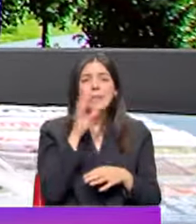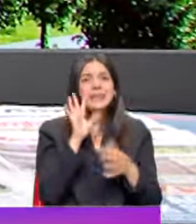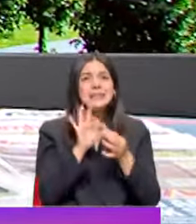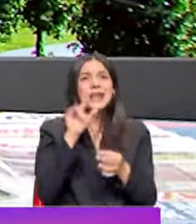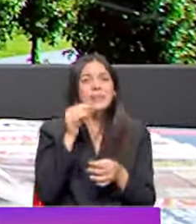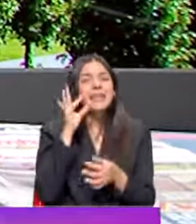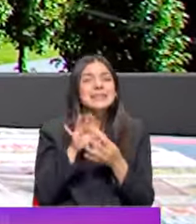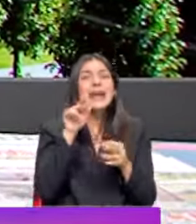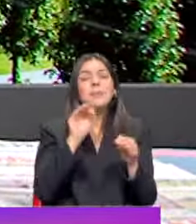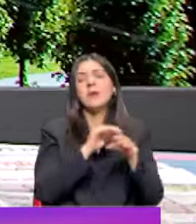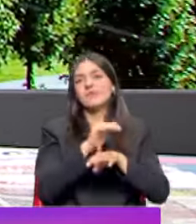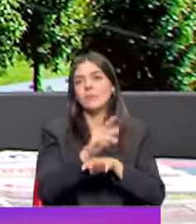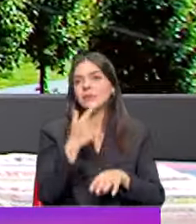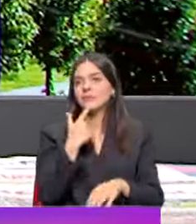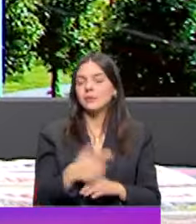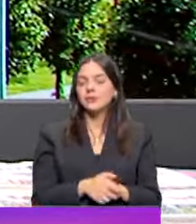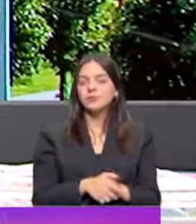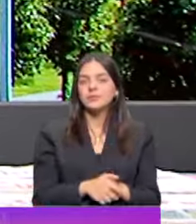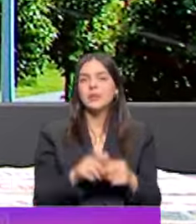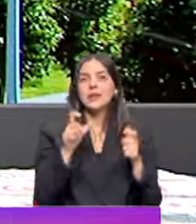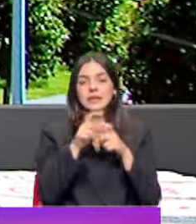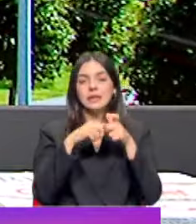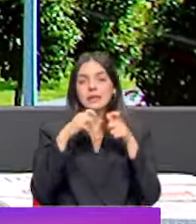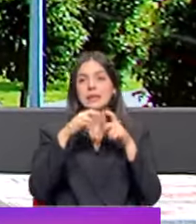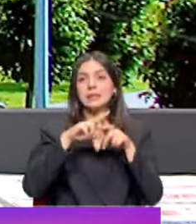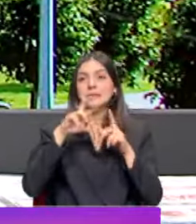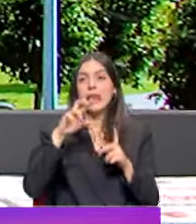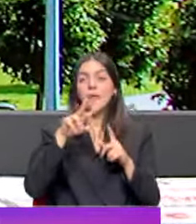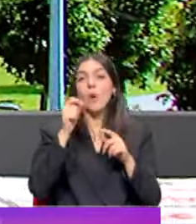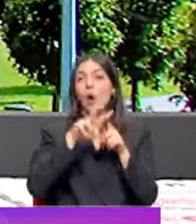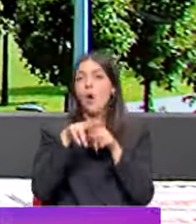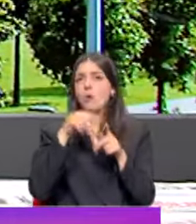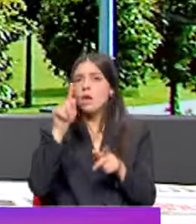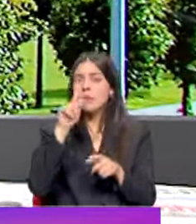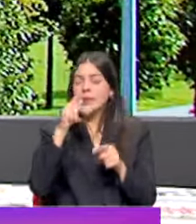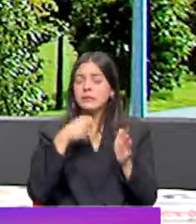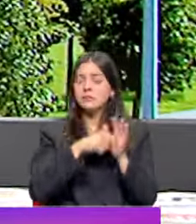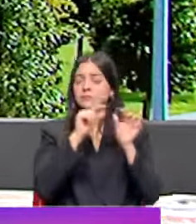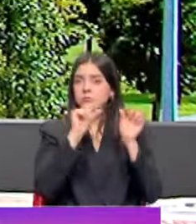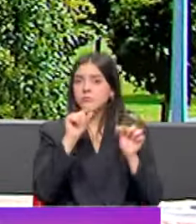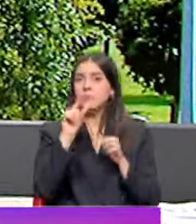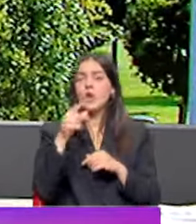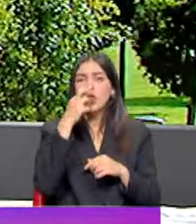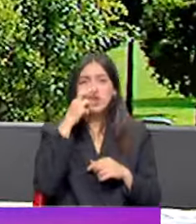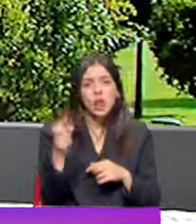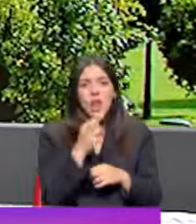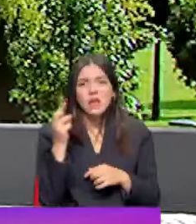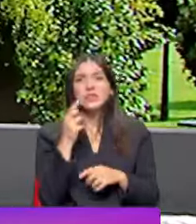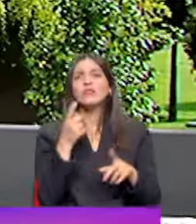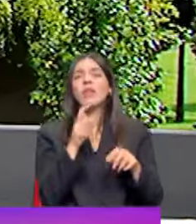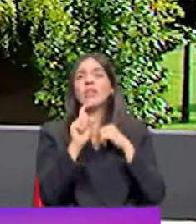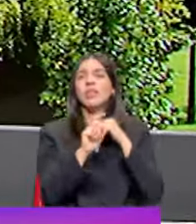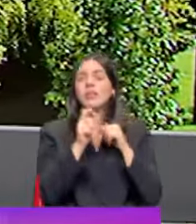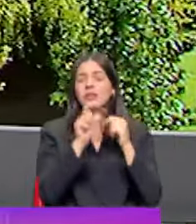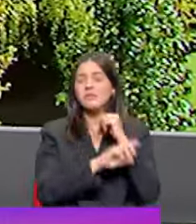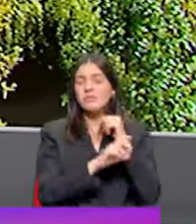insanca yaşaması diyor. Serap Oya kullanıcı adıyla bir diğer izleyicimiz de dolandırıcıya, tacizciye, hırsıza,